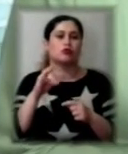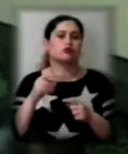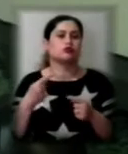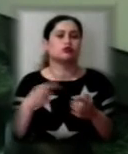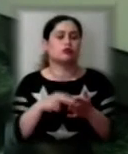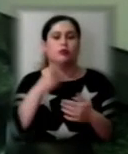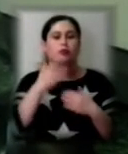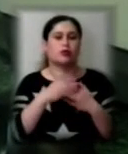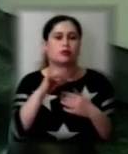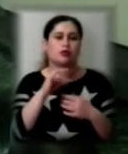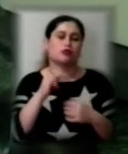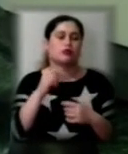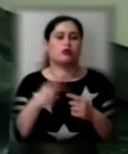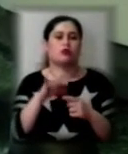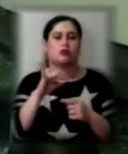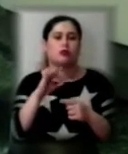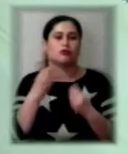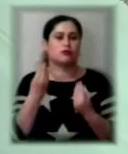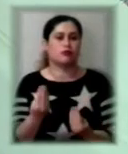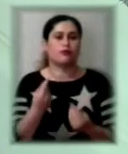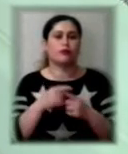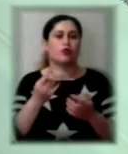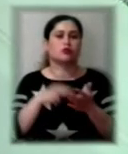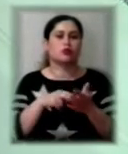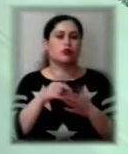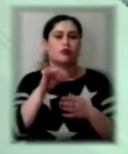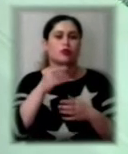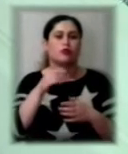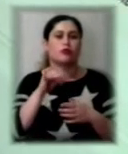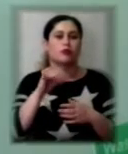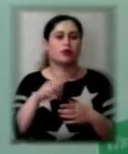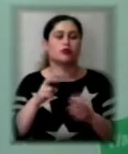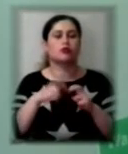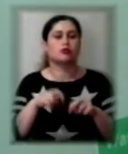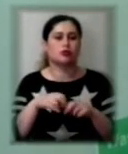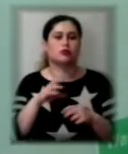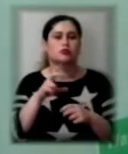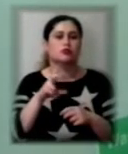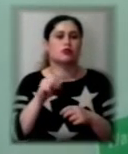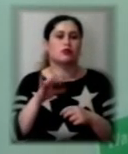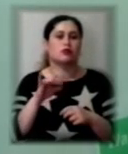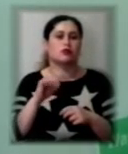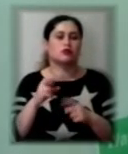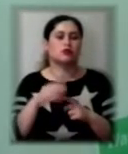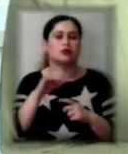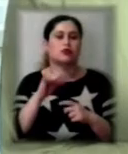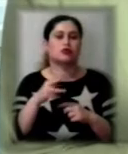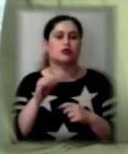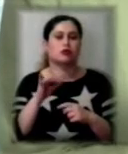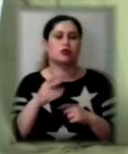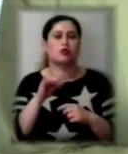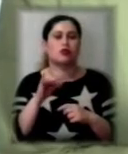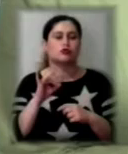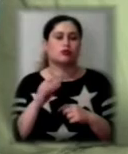або діагноз. У нас є установка для імуноферментних досліджень, вона складається з термошейкера, вошера і